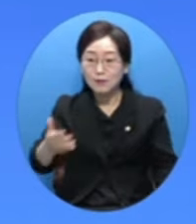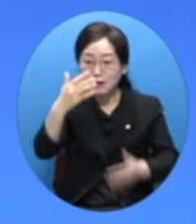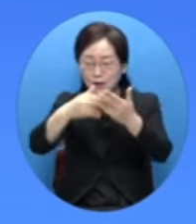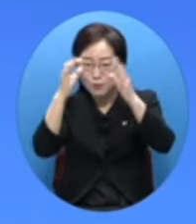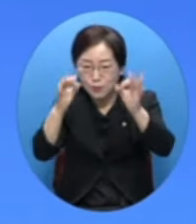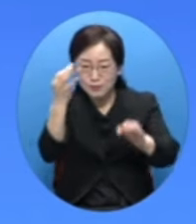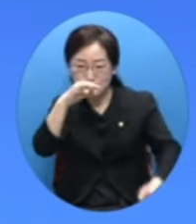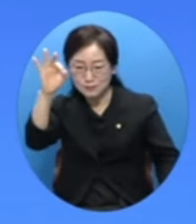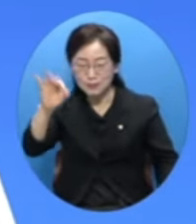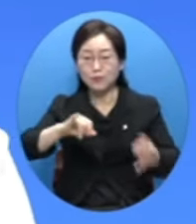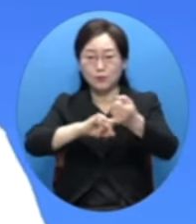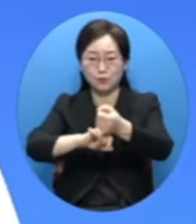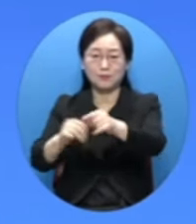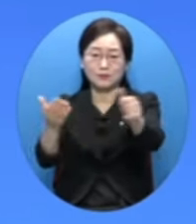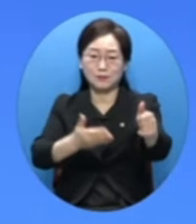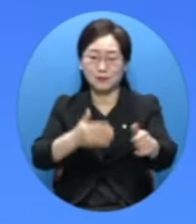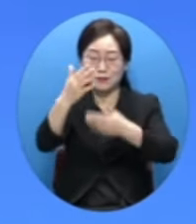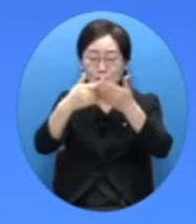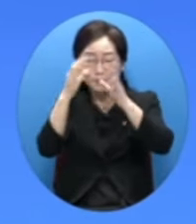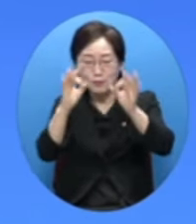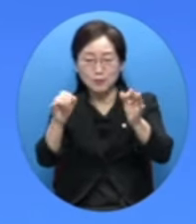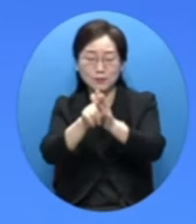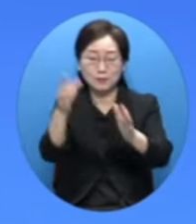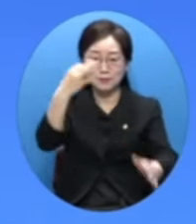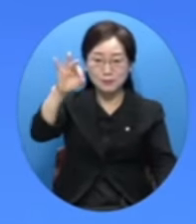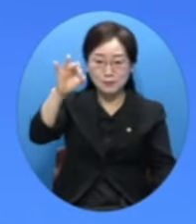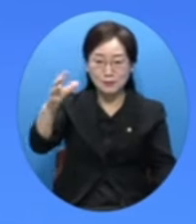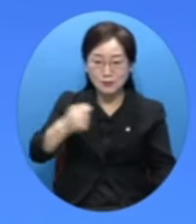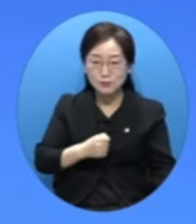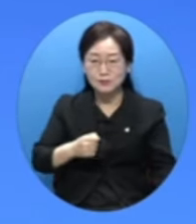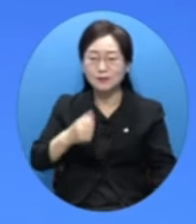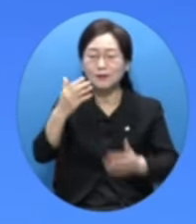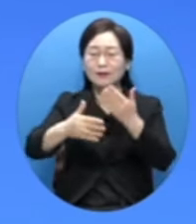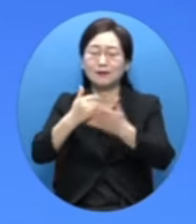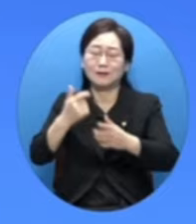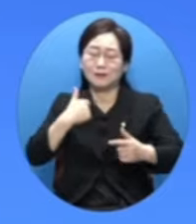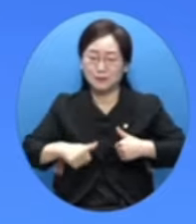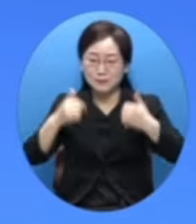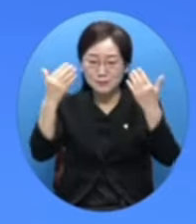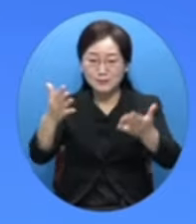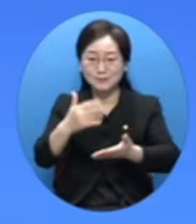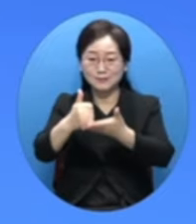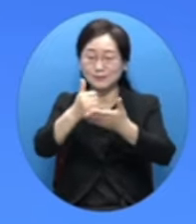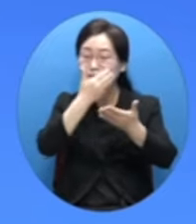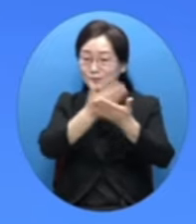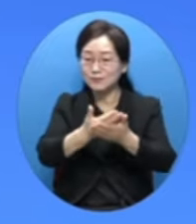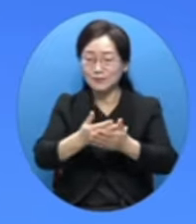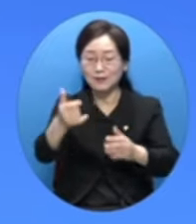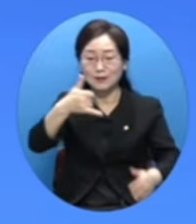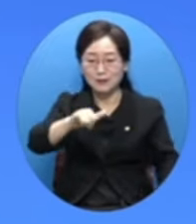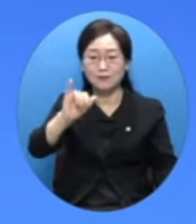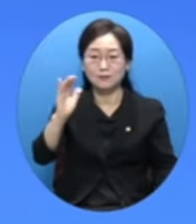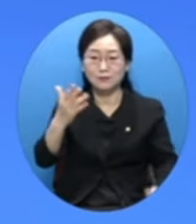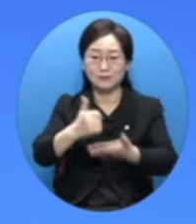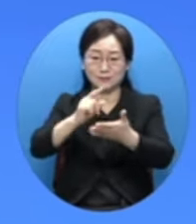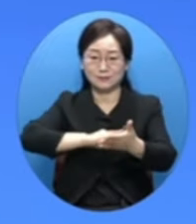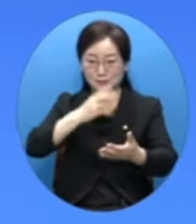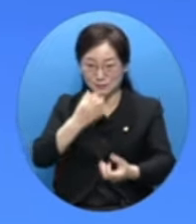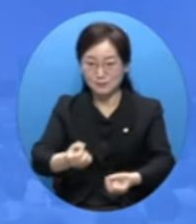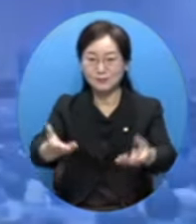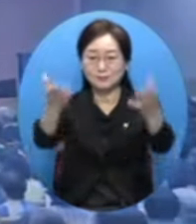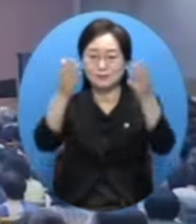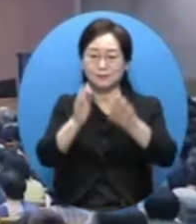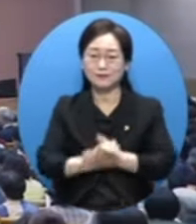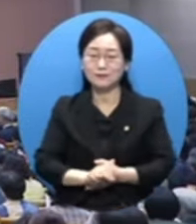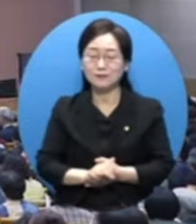되기를 바랍니다. 하나님께 인정받는 믿음의 사람이 되어서 하나님을 기쁘시게 드리는 주님의 귀한 자녀들이 되시기를 주님의 이름으로